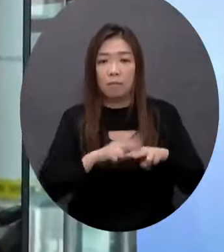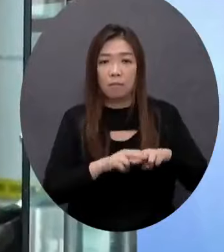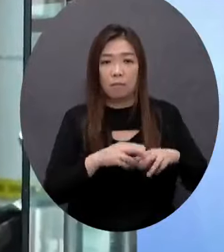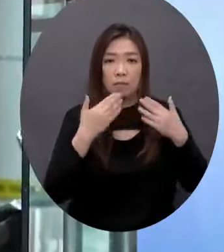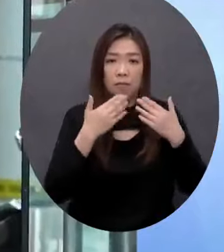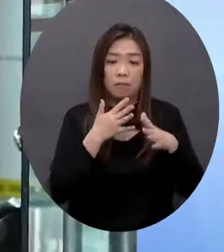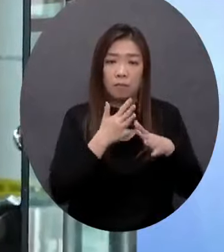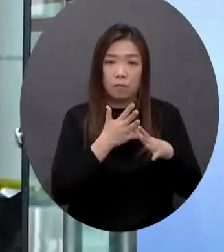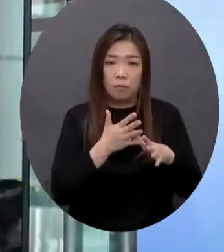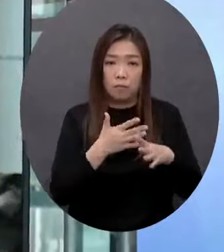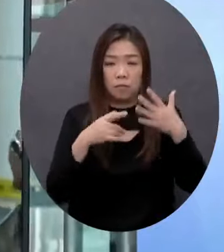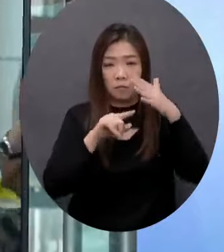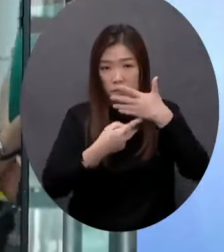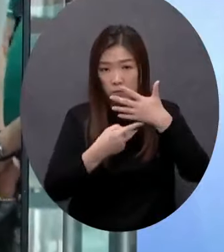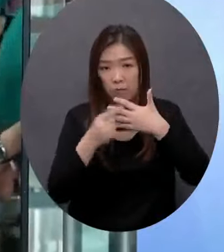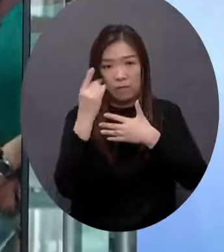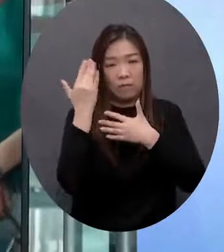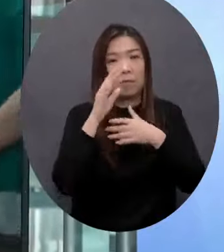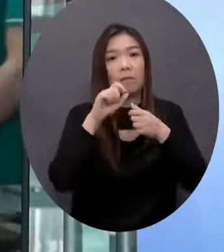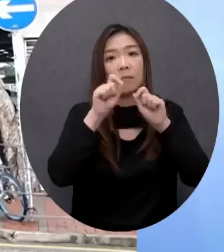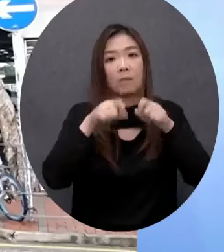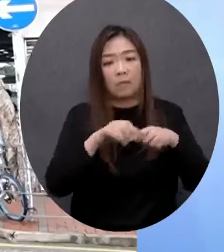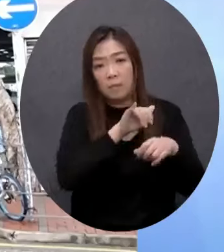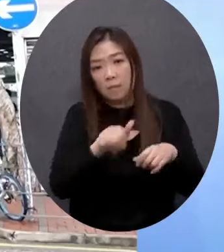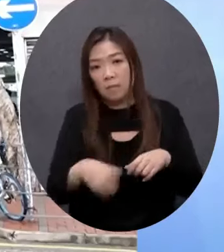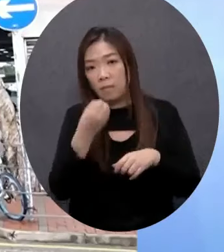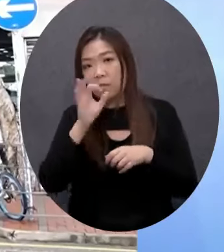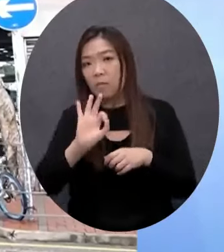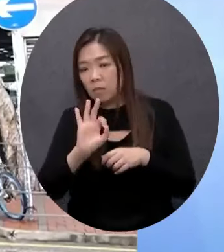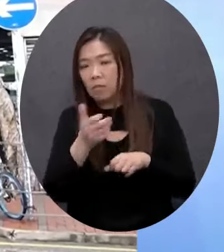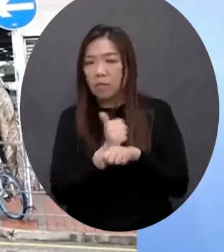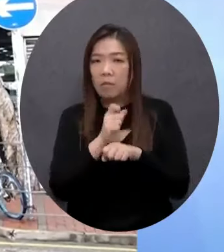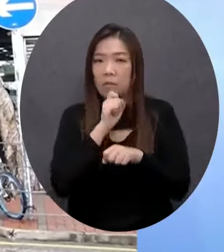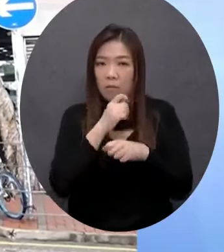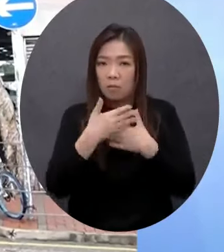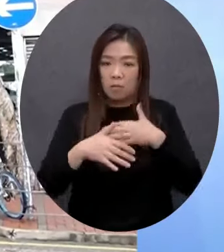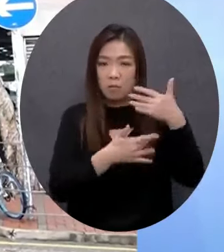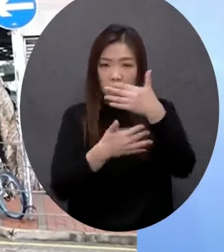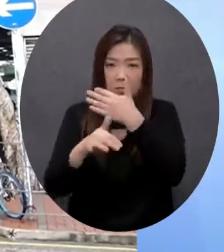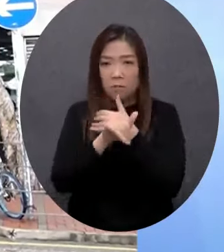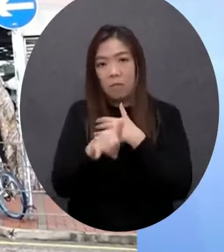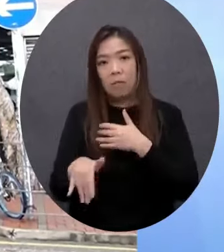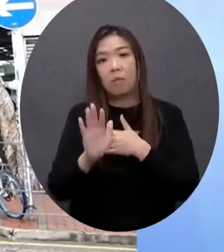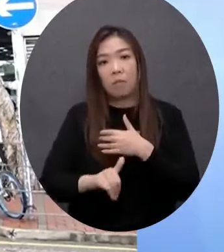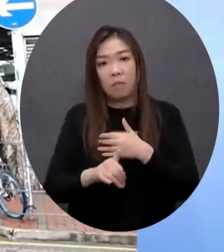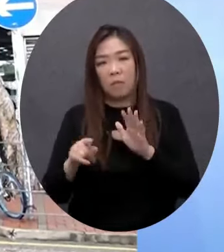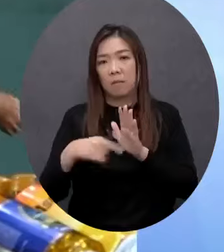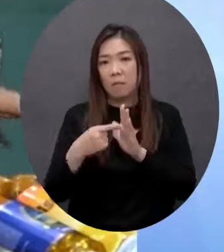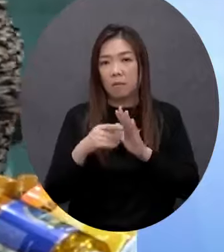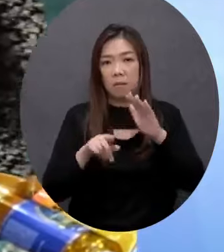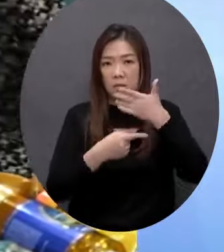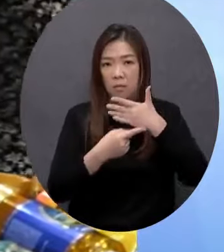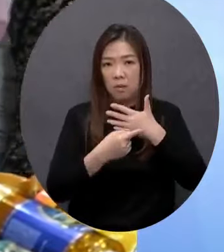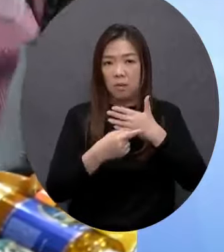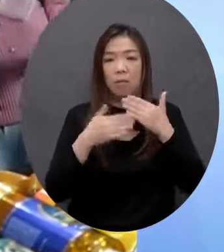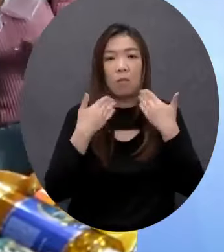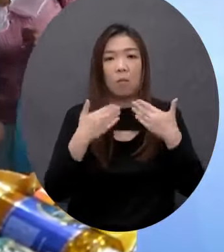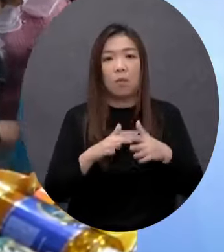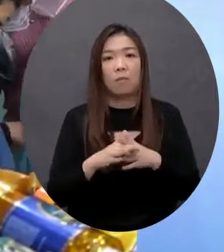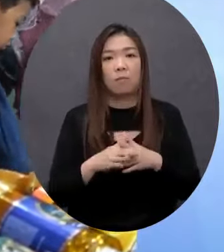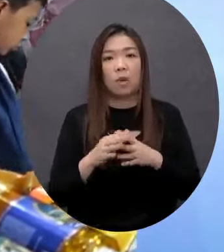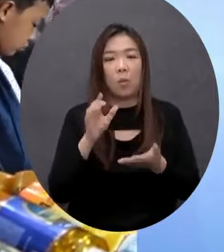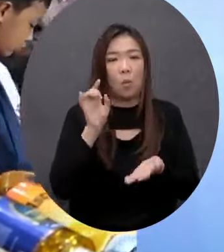間因為天氣原因冇嚟香港，仍然有好多機會改喺其他時間嚟。亦都可以避開喺黃金周旺季較高昂